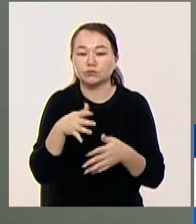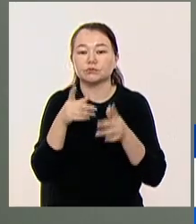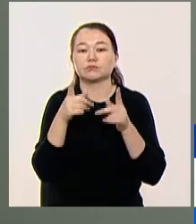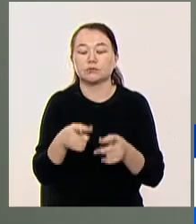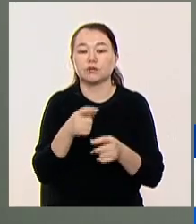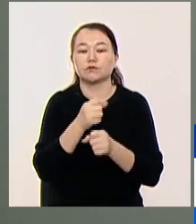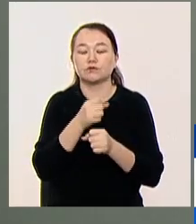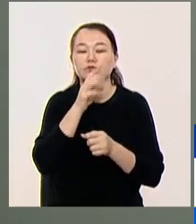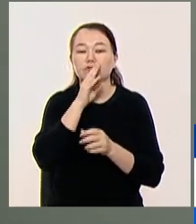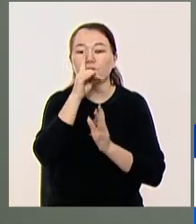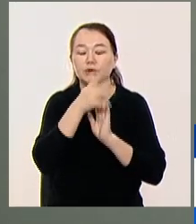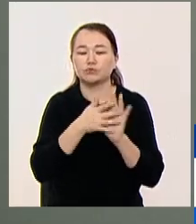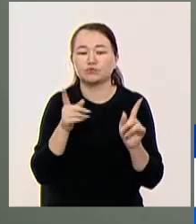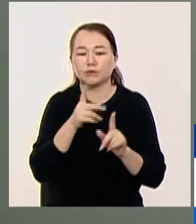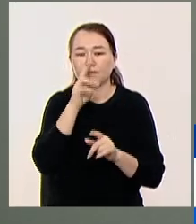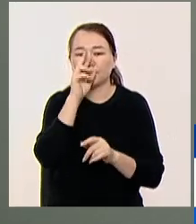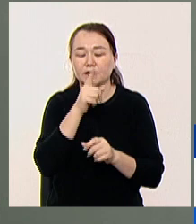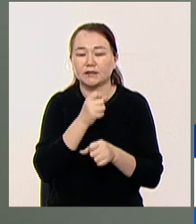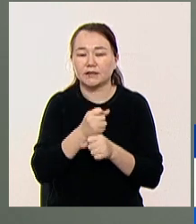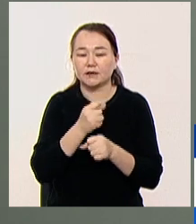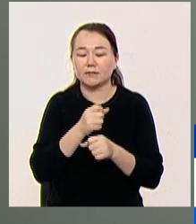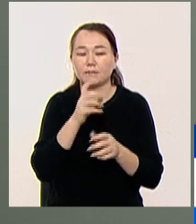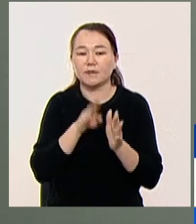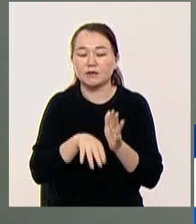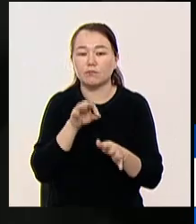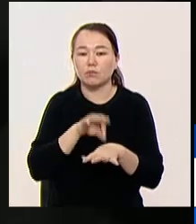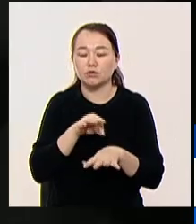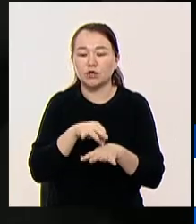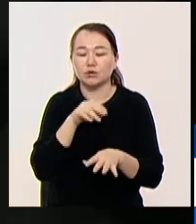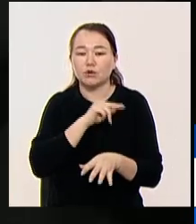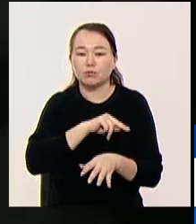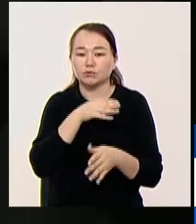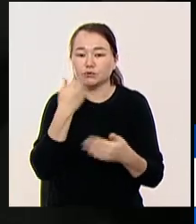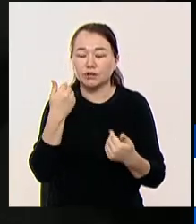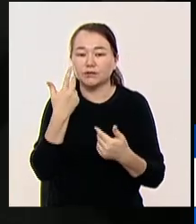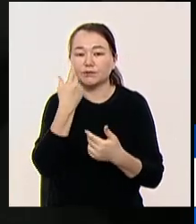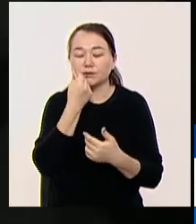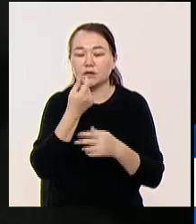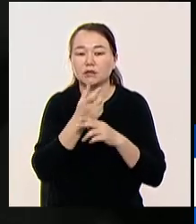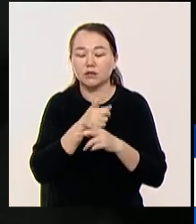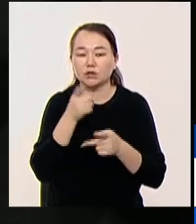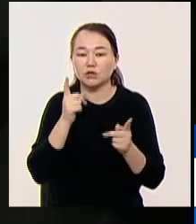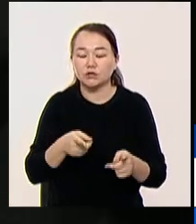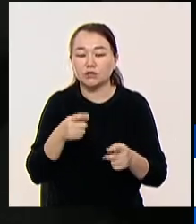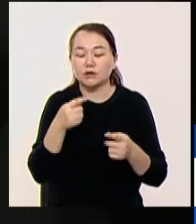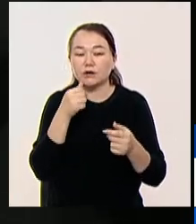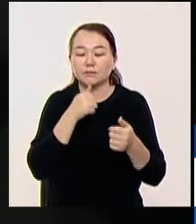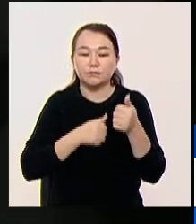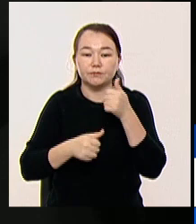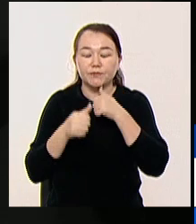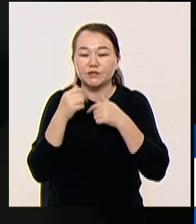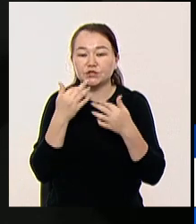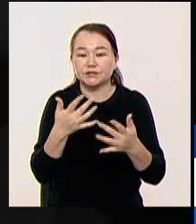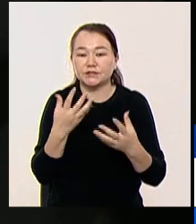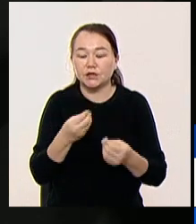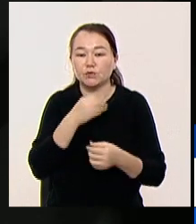кушетке, девушка поняла, что что-то пошло не так. Обезболивающее не подействовало. Введение препарата показалось настоящей пыткой. А уже через несколько